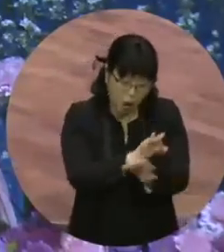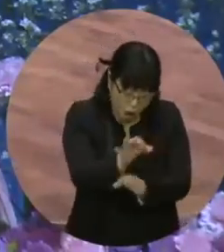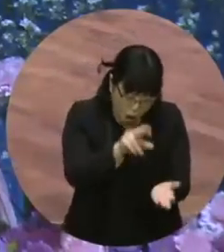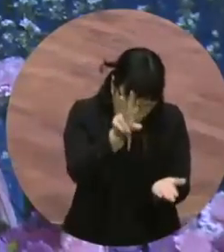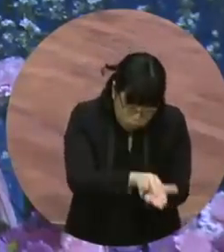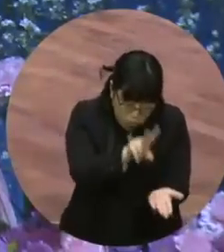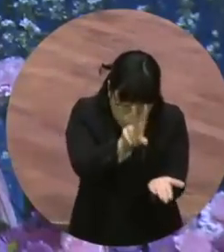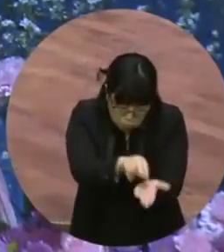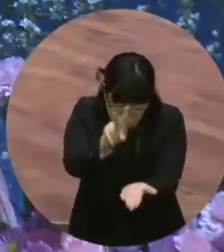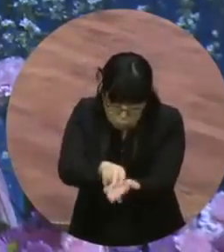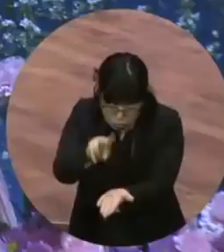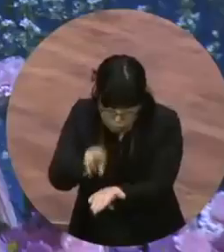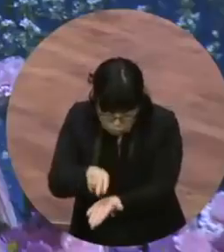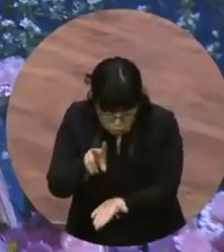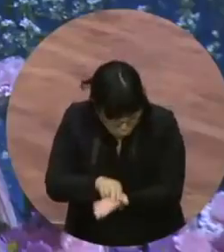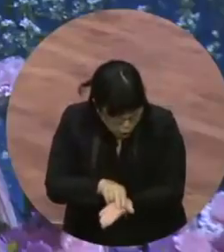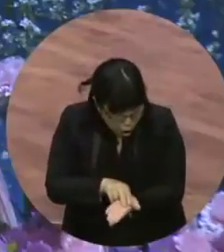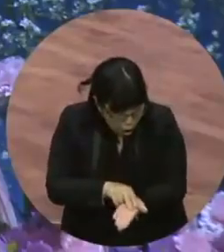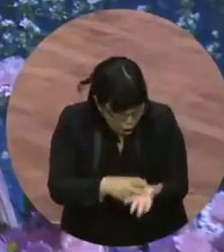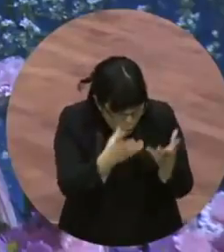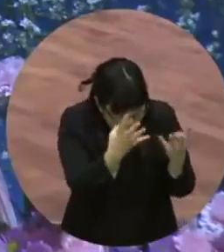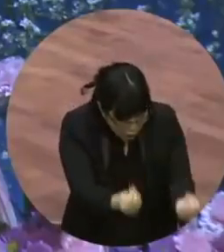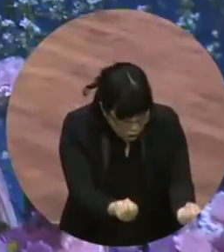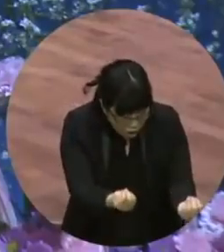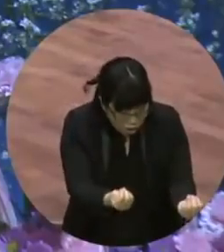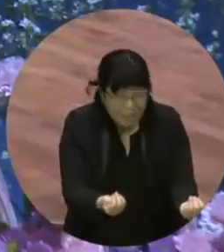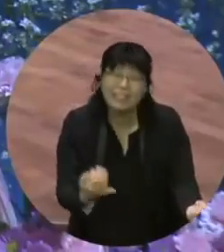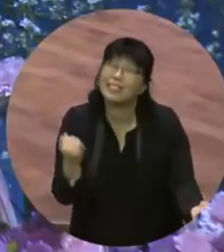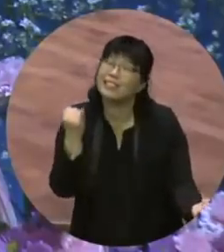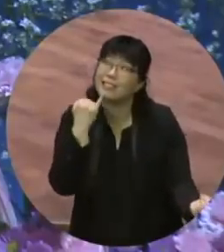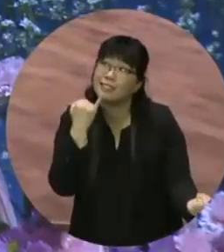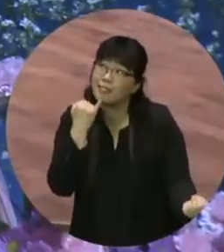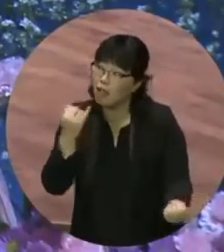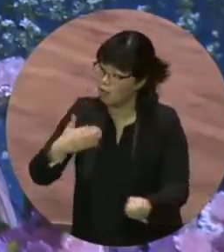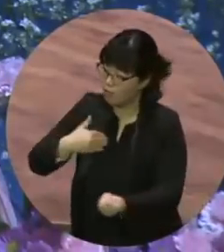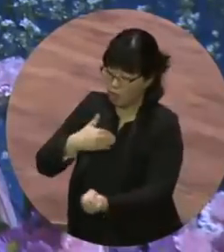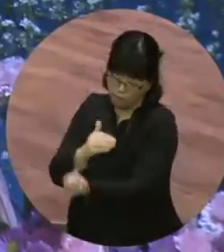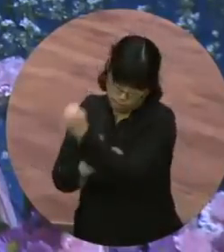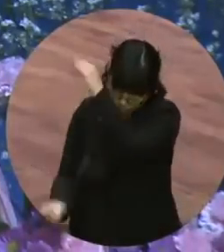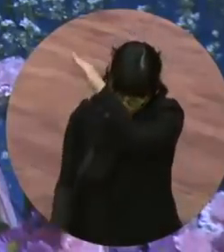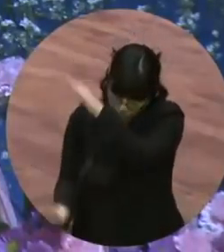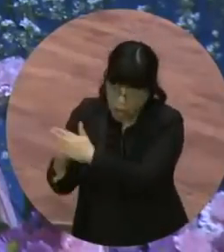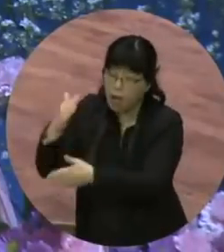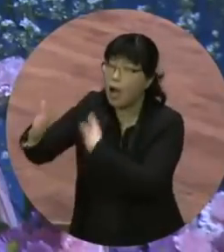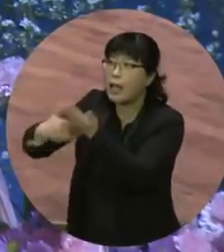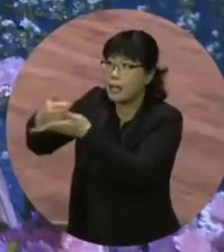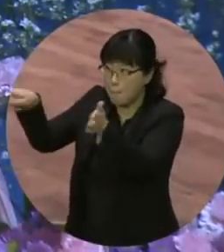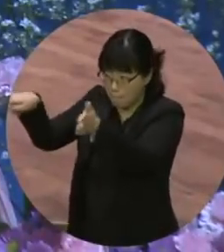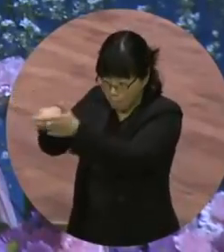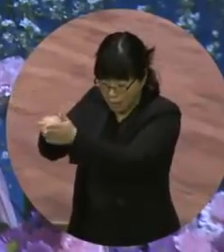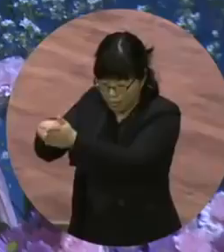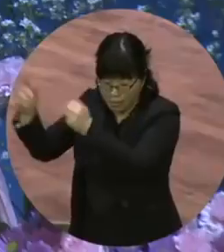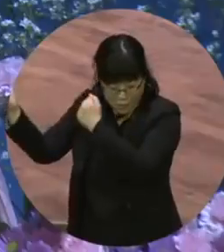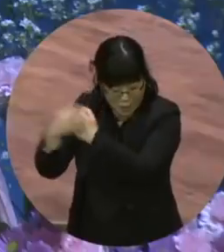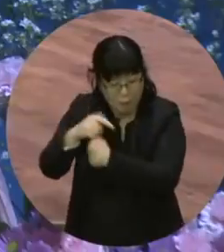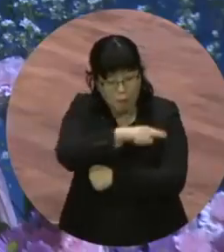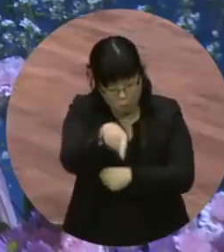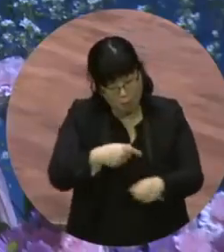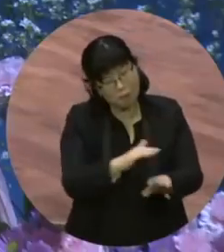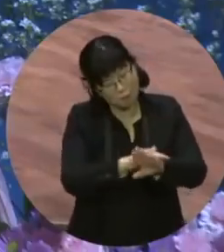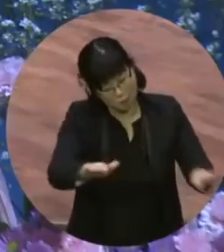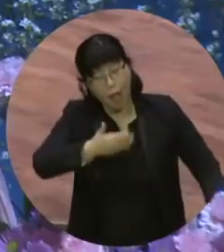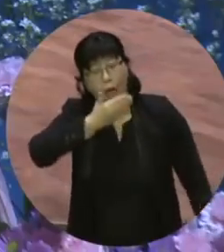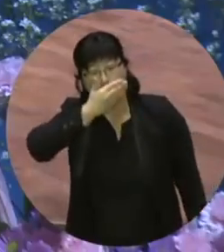문제가 아니라니까요. 여러분의 믿음이 문제예요. 전능자를 믿느냐 못 믿느냐입니다. 지금 이게 문제란